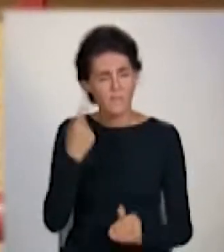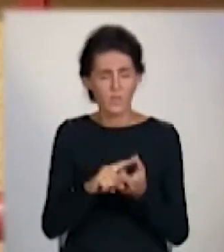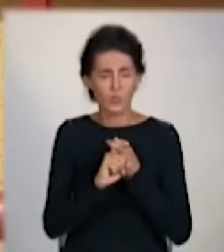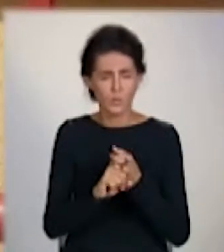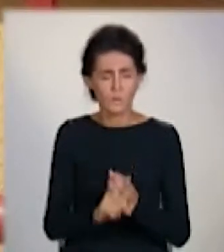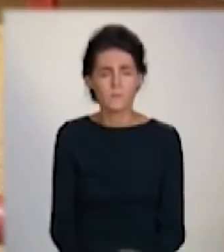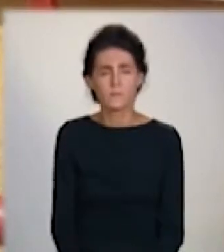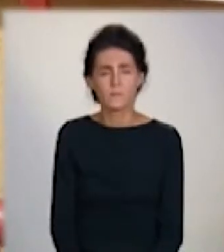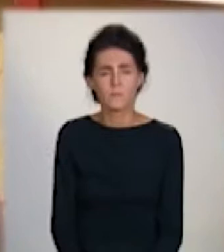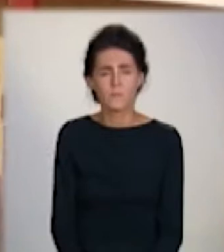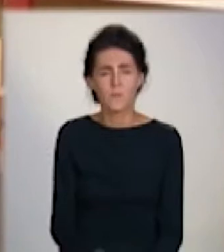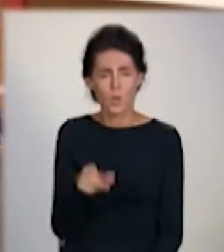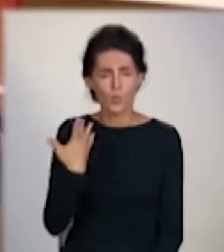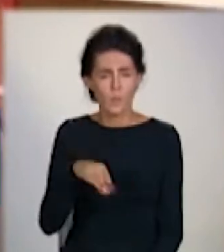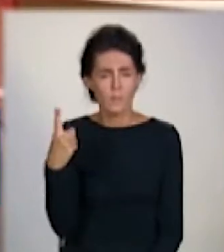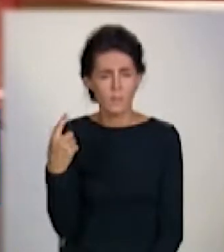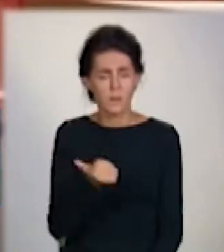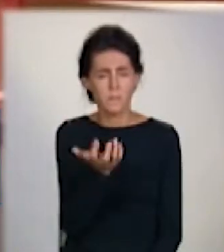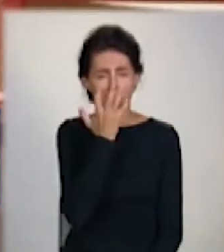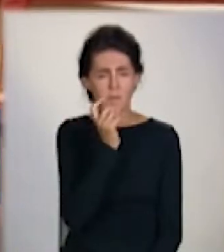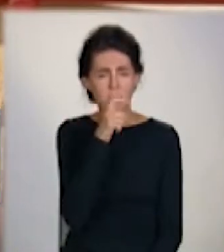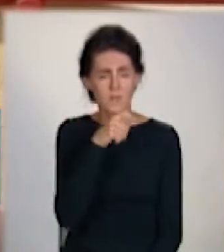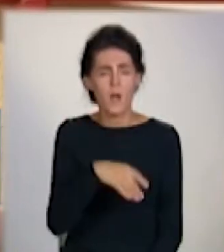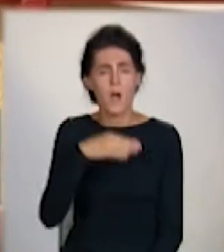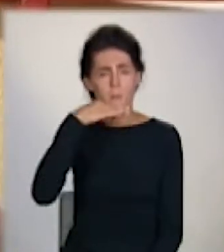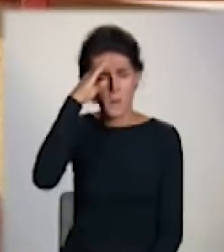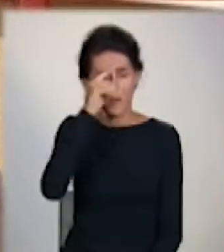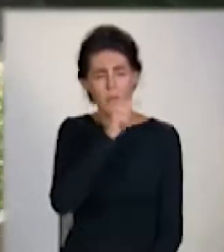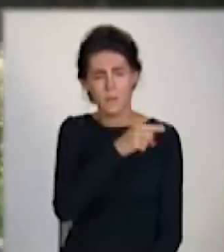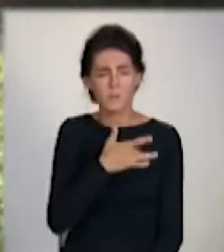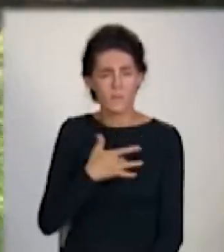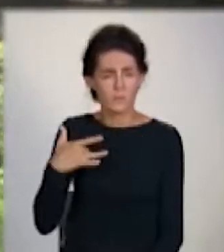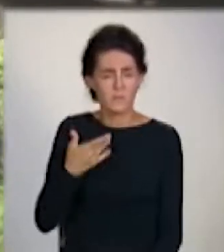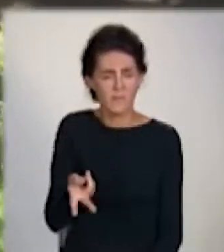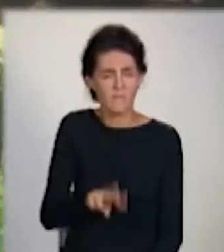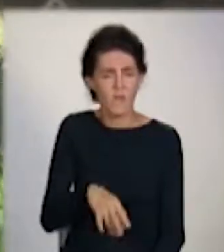На кислородній маски неділю. А папа вдома з двостороннім воспаленням легких.